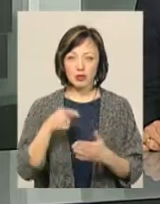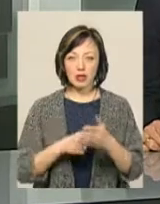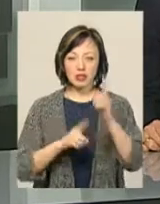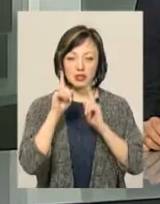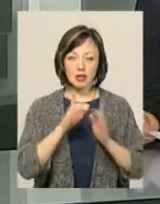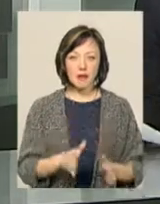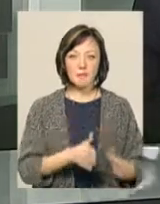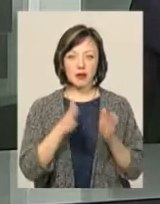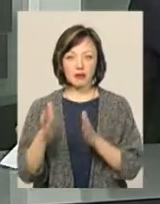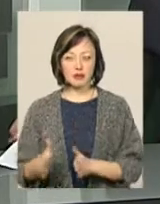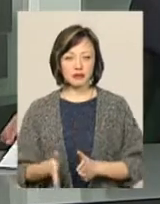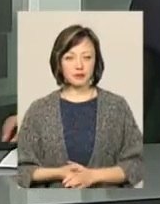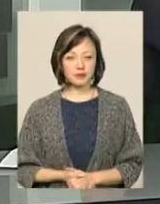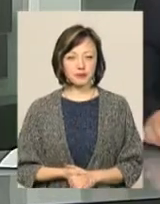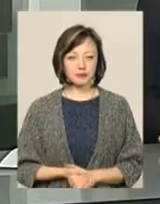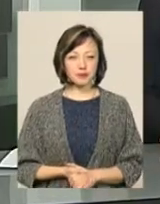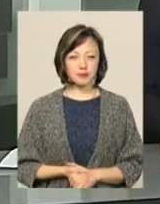засідання перенесли.